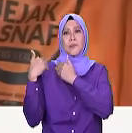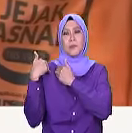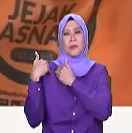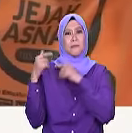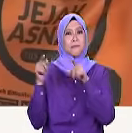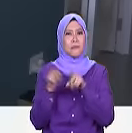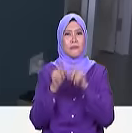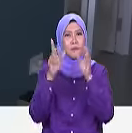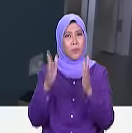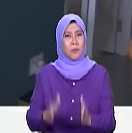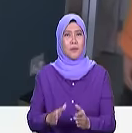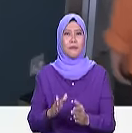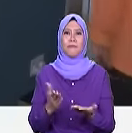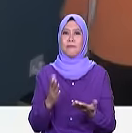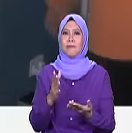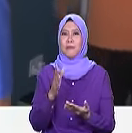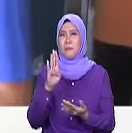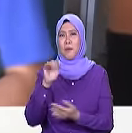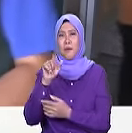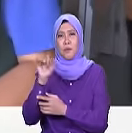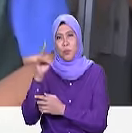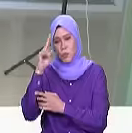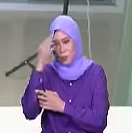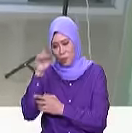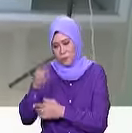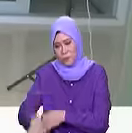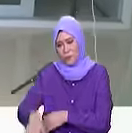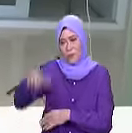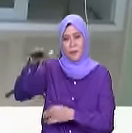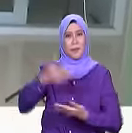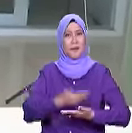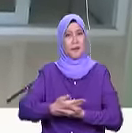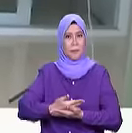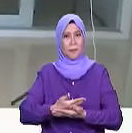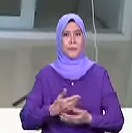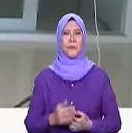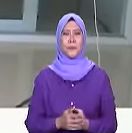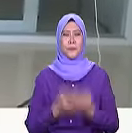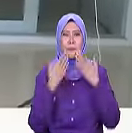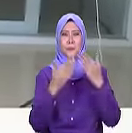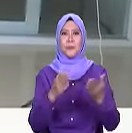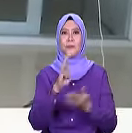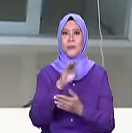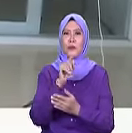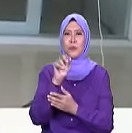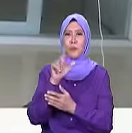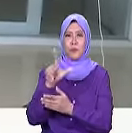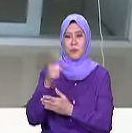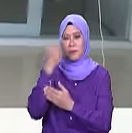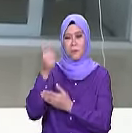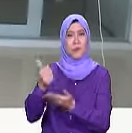yang merupakan seorang balu dalam membesarkan anak-anaknya. Terima kasih dengan Baitul Mal kepada pemberi bantuan kami.